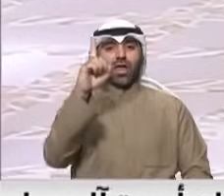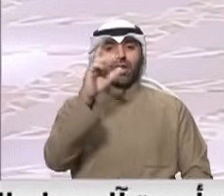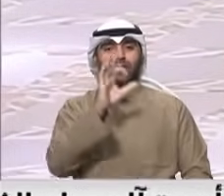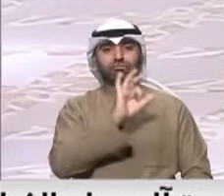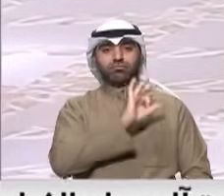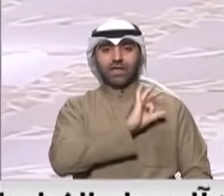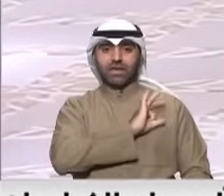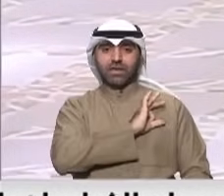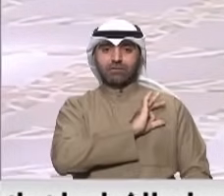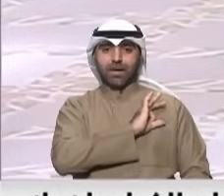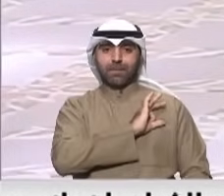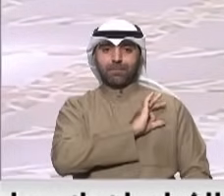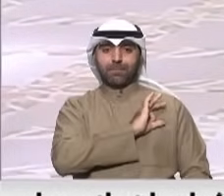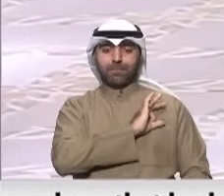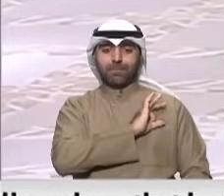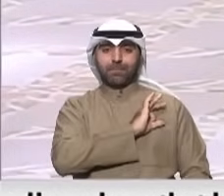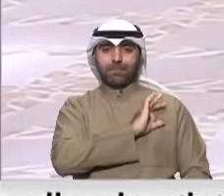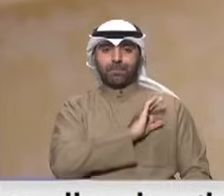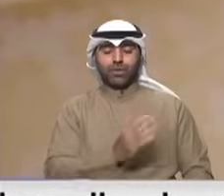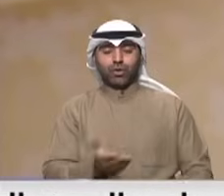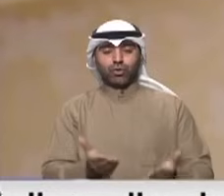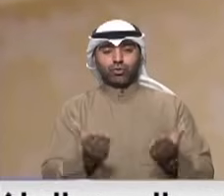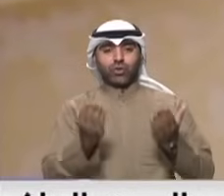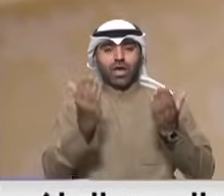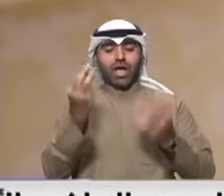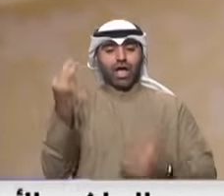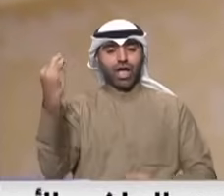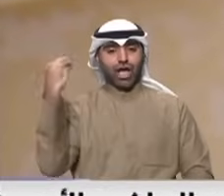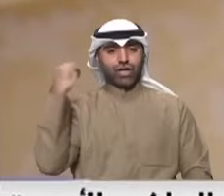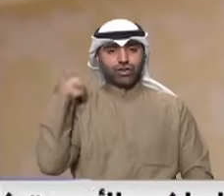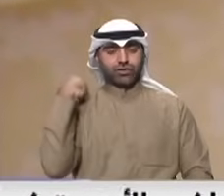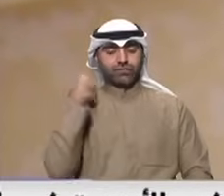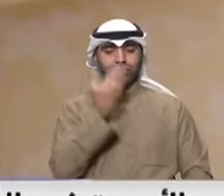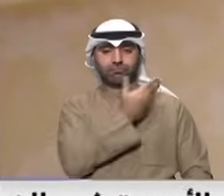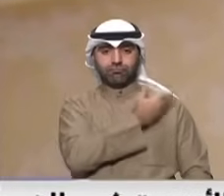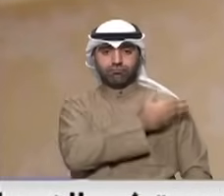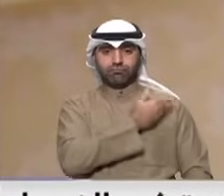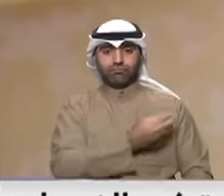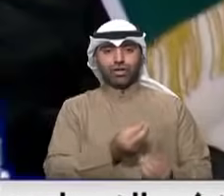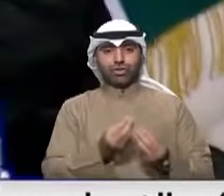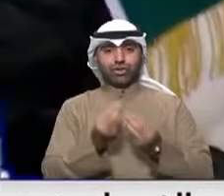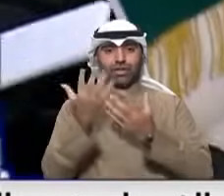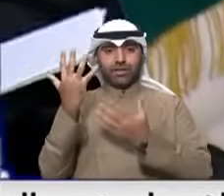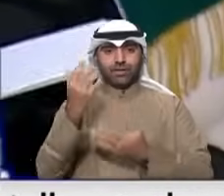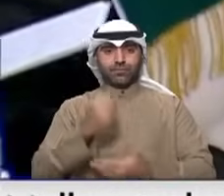المطار معالي وزير شؤون الديوان الاميريه الشيخ محمد العبد الله المبارك